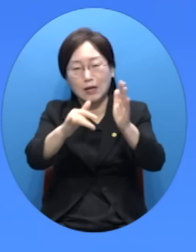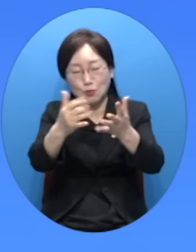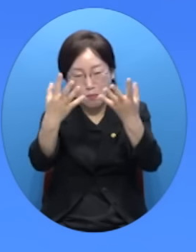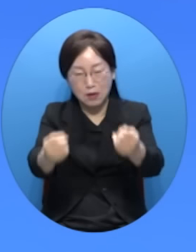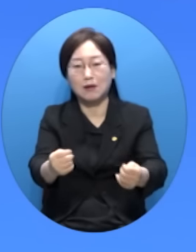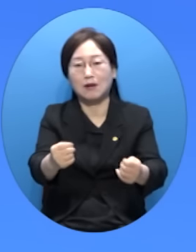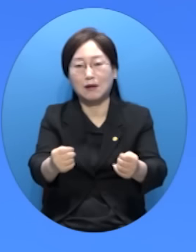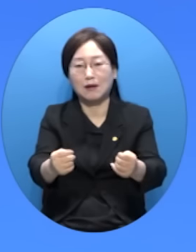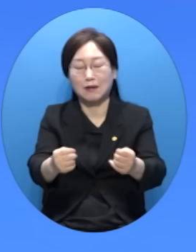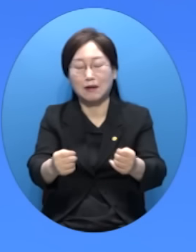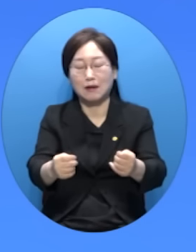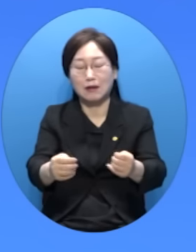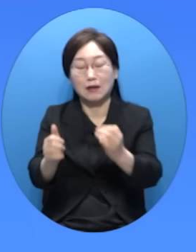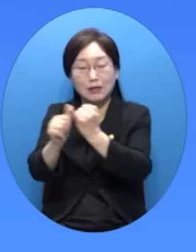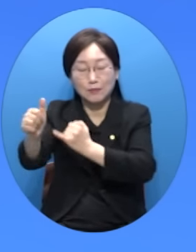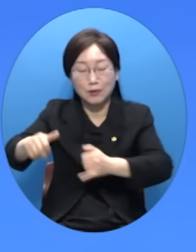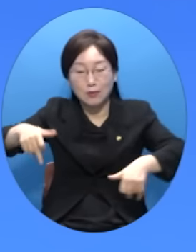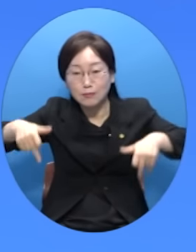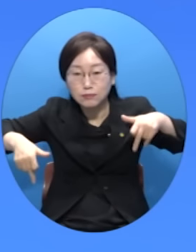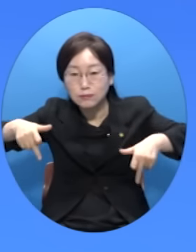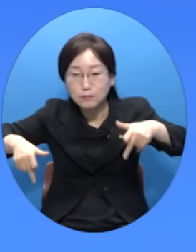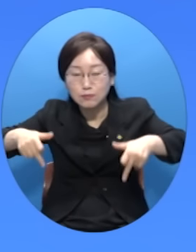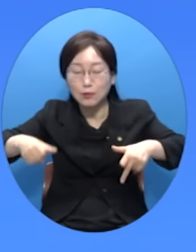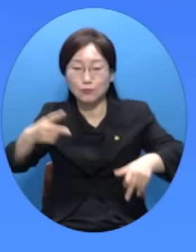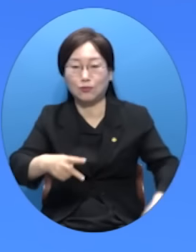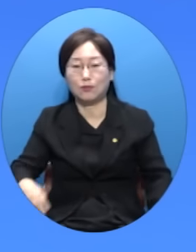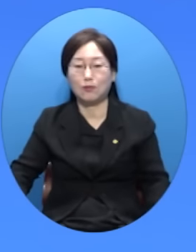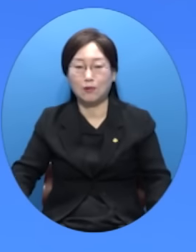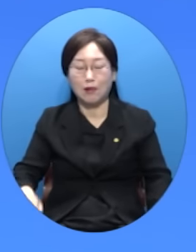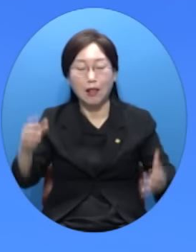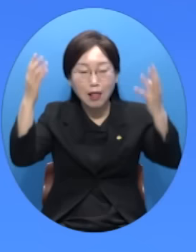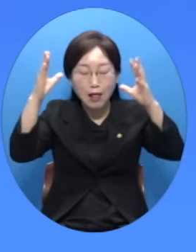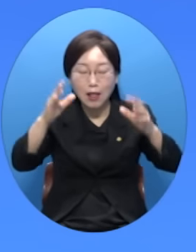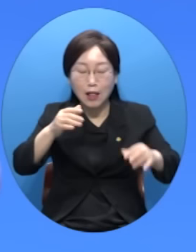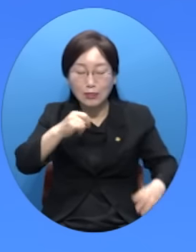집에서 남편은 목발을 짚고 있고 어린 딸은 배고프다고 울고,